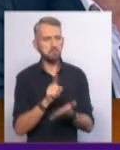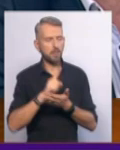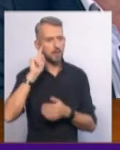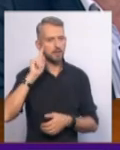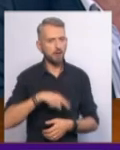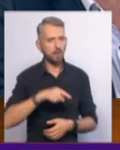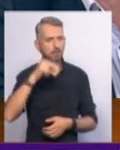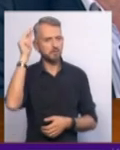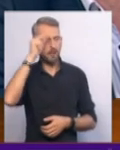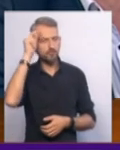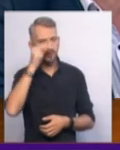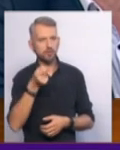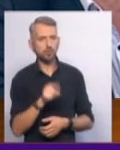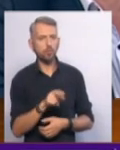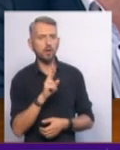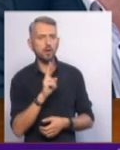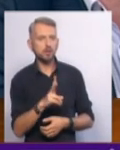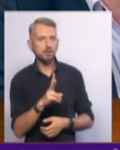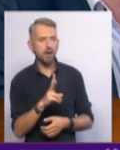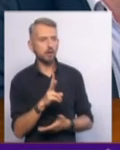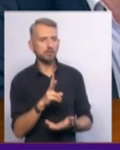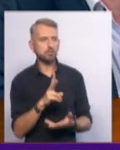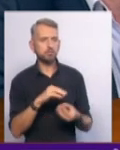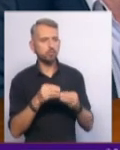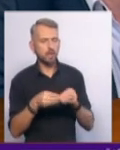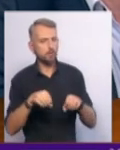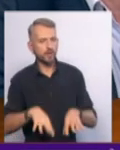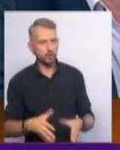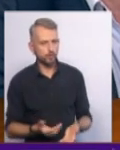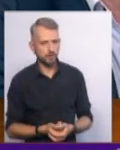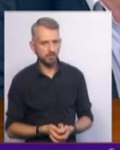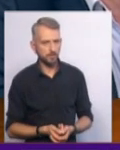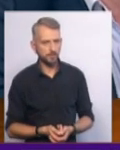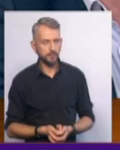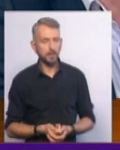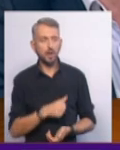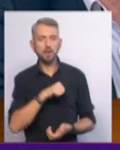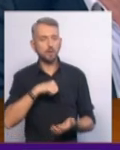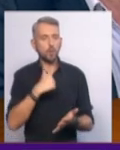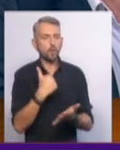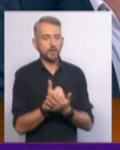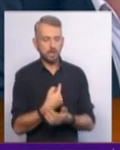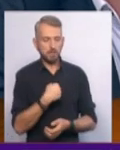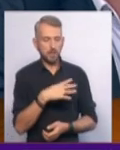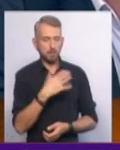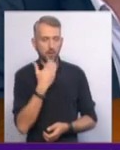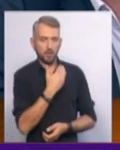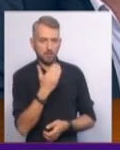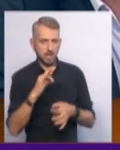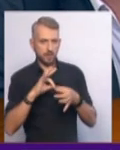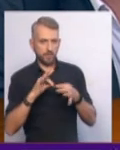і навчитись тому, як реагувати на ту чи іншу проблему. І найголовніше, знаєте, для мене була остання